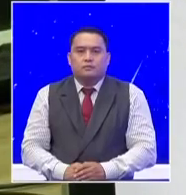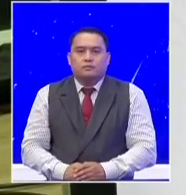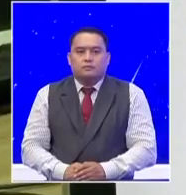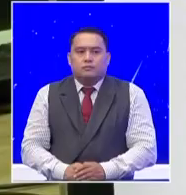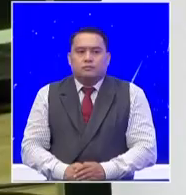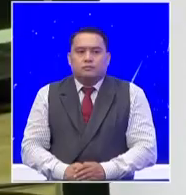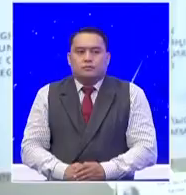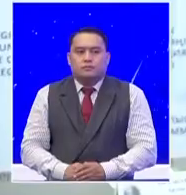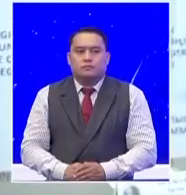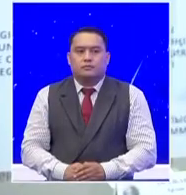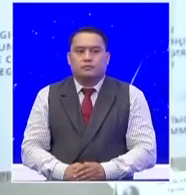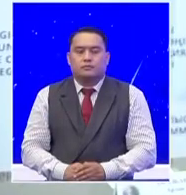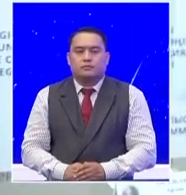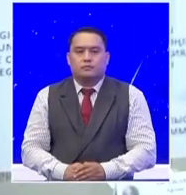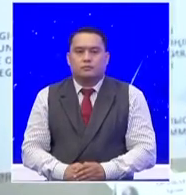Куда?